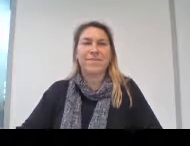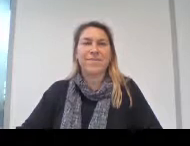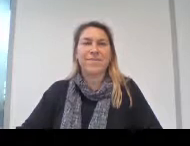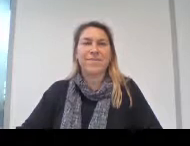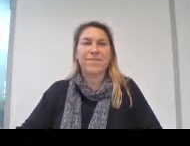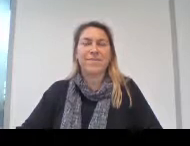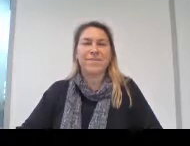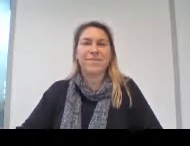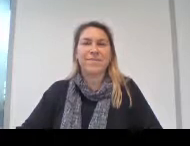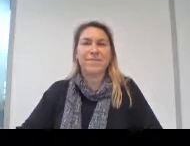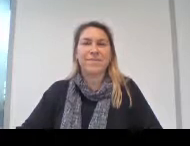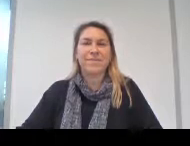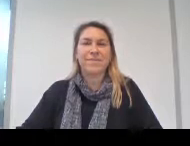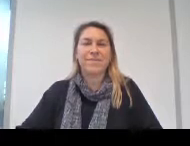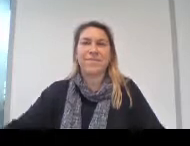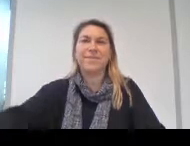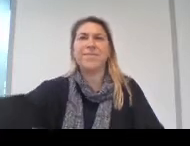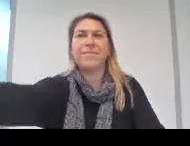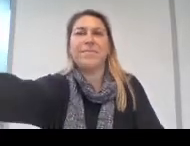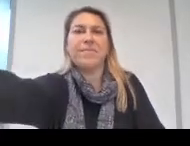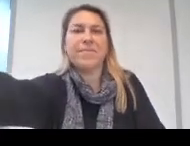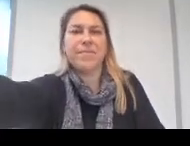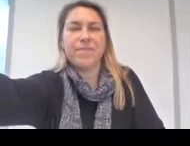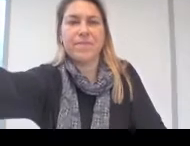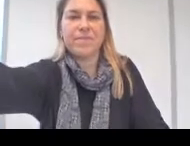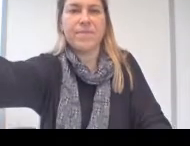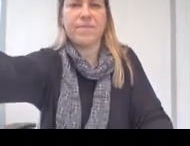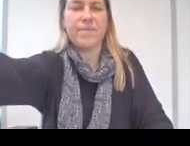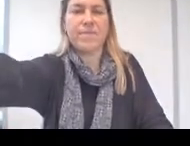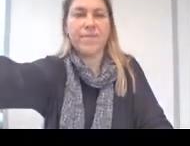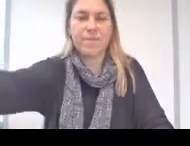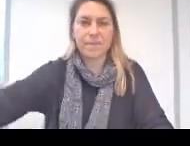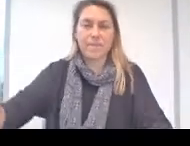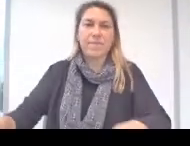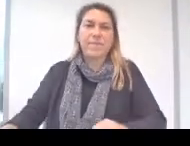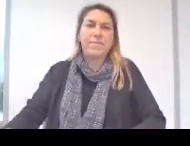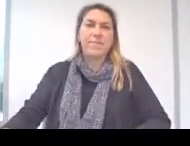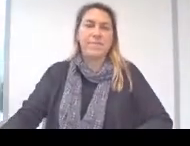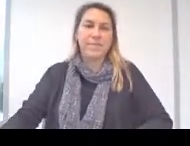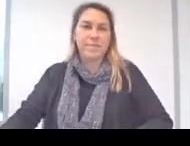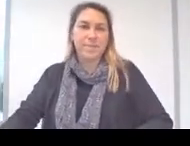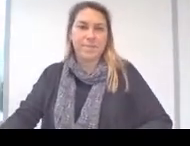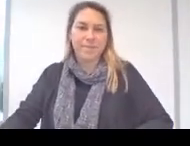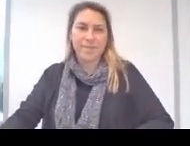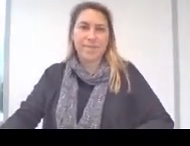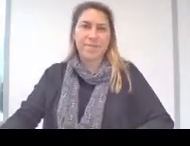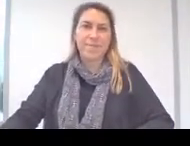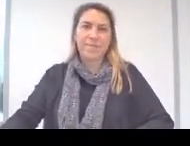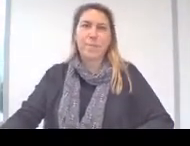qui sont nombreux, les hôteliers, les campings, les villages de vacances, les résidences de vacances. Tout ça, c'est extrêmement nombreux. Ça